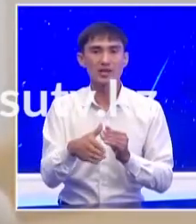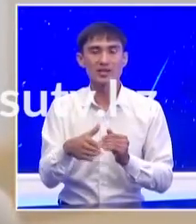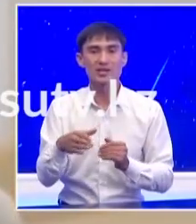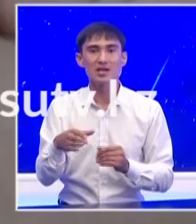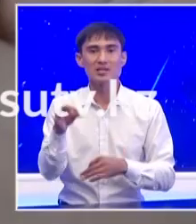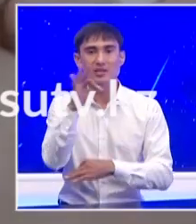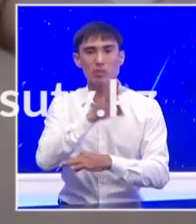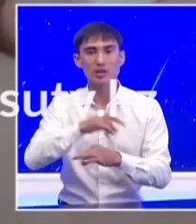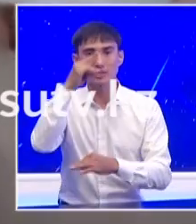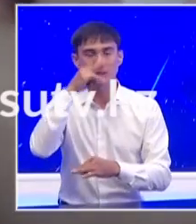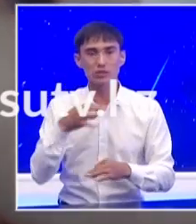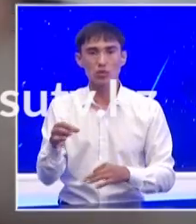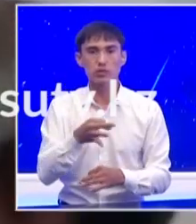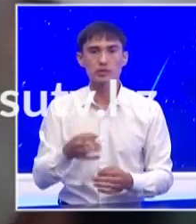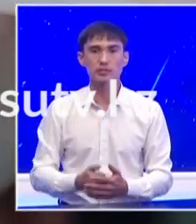Западно-Казахстанская области.